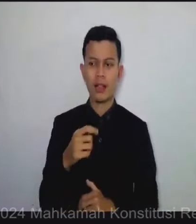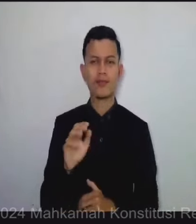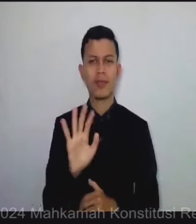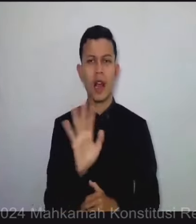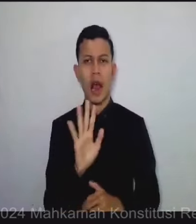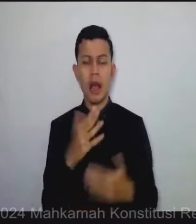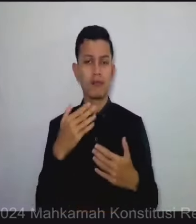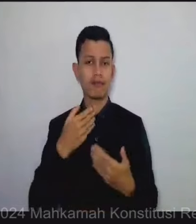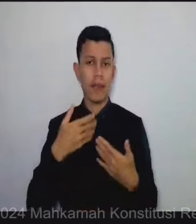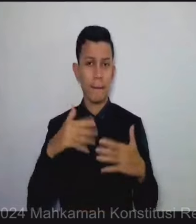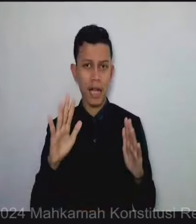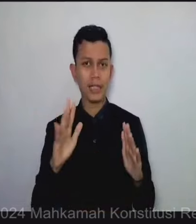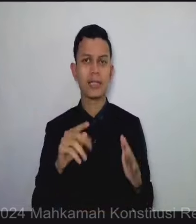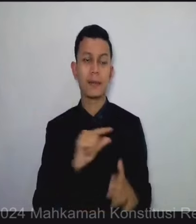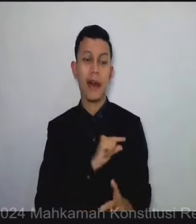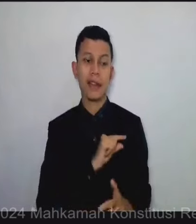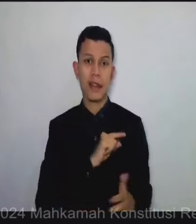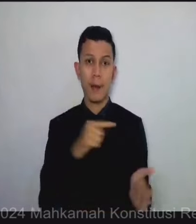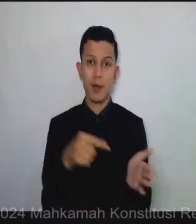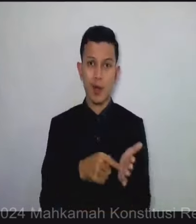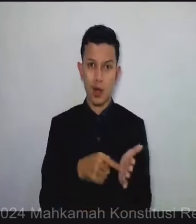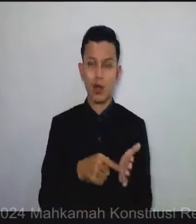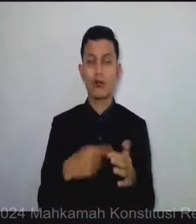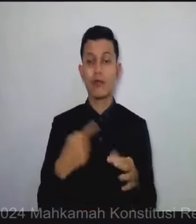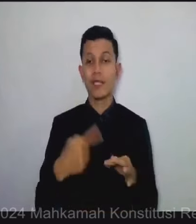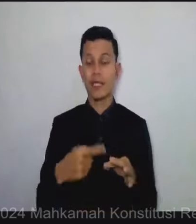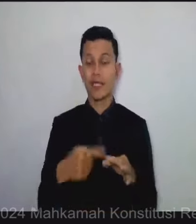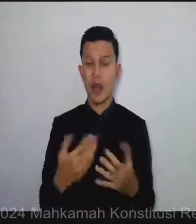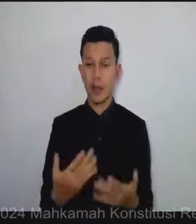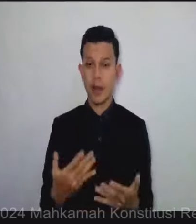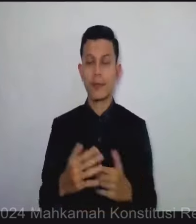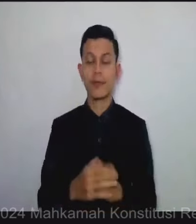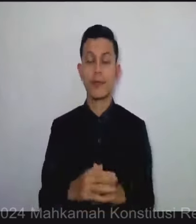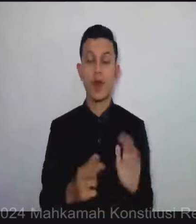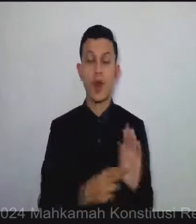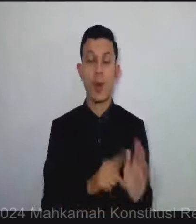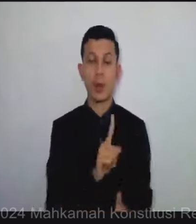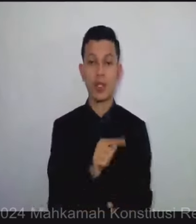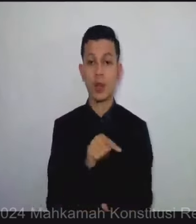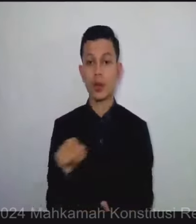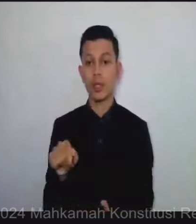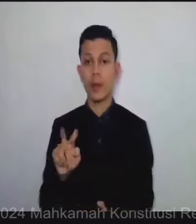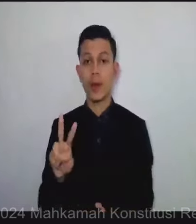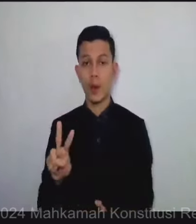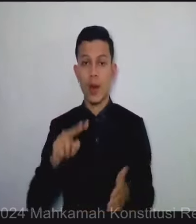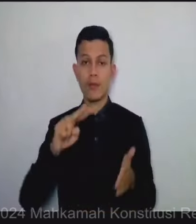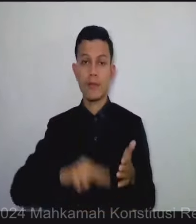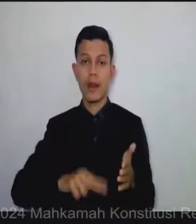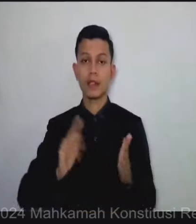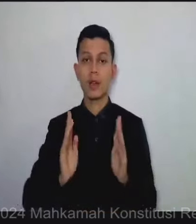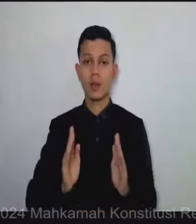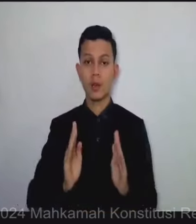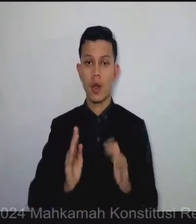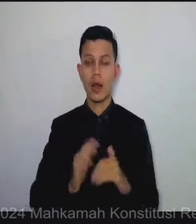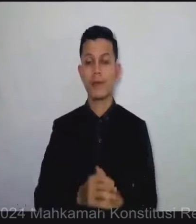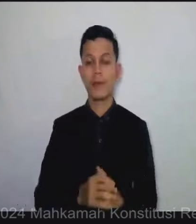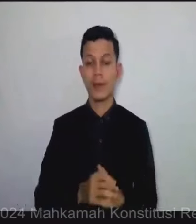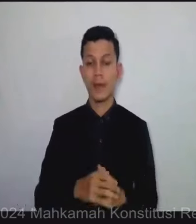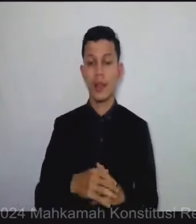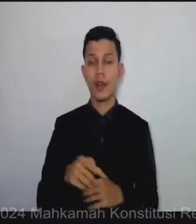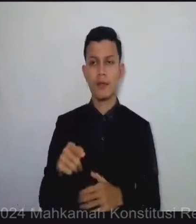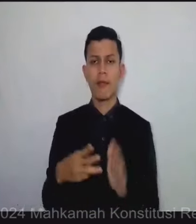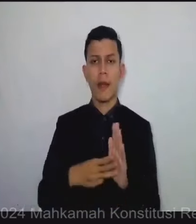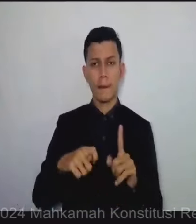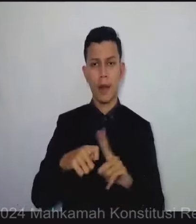penyelenggara Pemilu tersebut pemohon pada pokoknya menguraikan sebagai berikut angka sat sampai dengan angka dua dianggap diucapkan terhadap dalil tersebut mahkamah akan